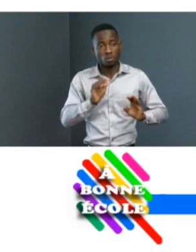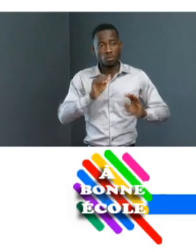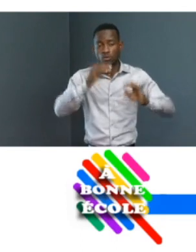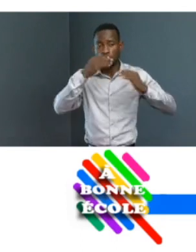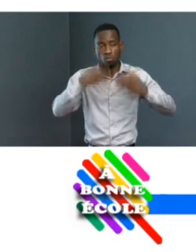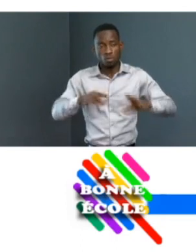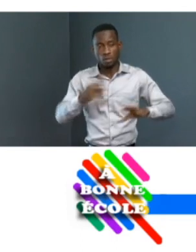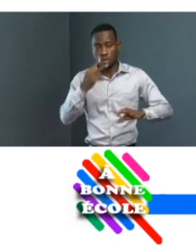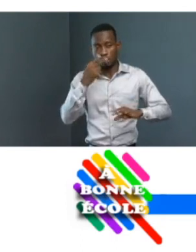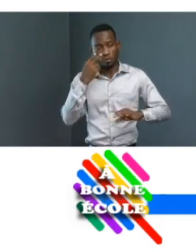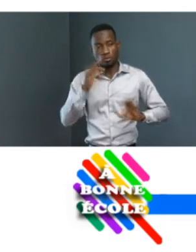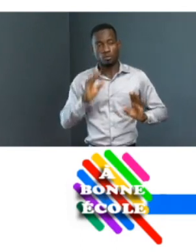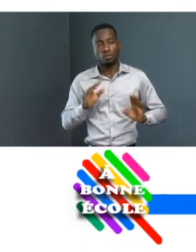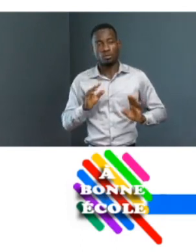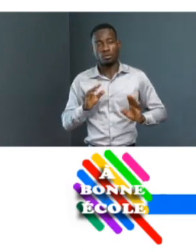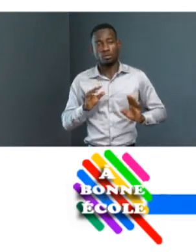la vue.